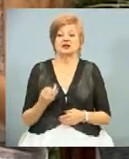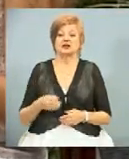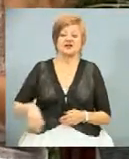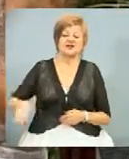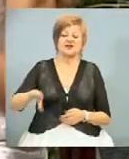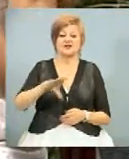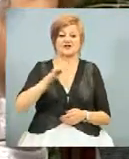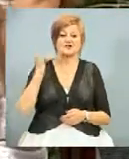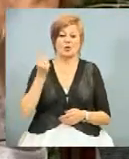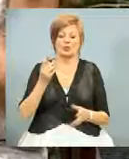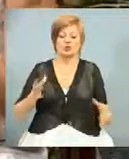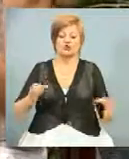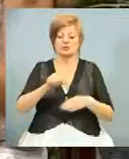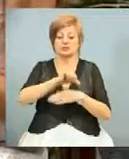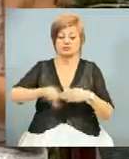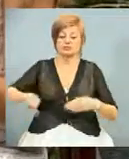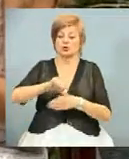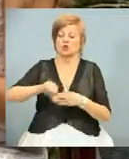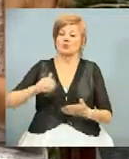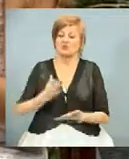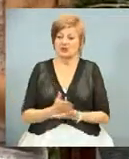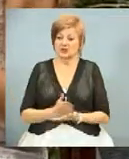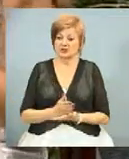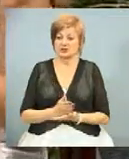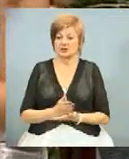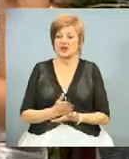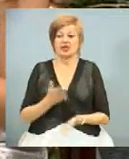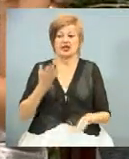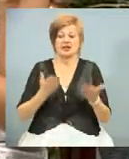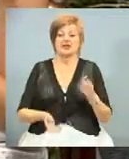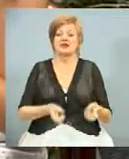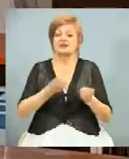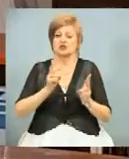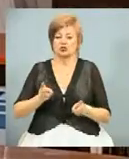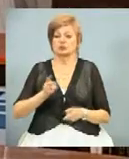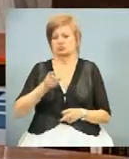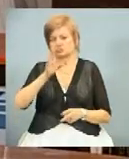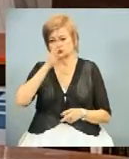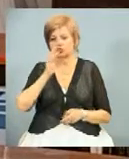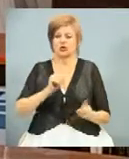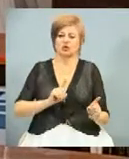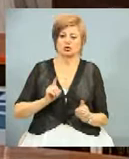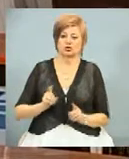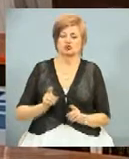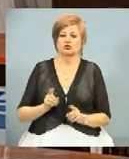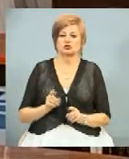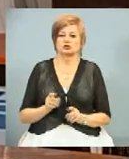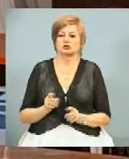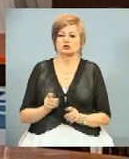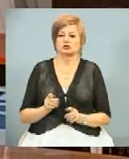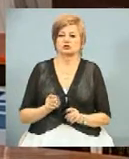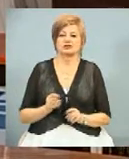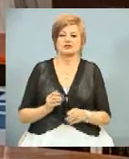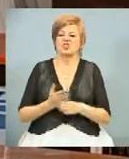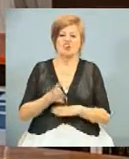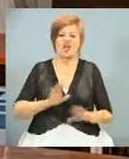ці області, вони обмежені певними кордонами. Якщо хтось, якийсь злочинець або якийсь